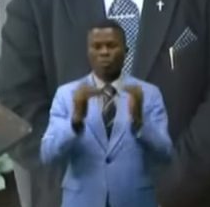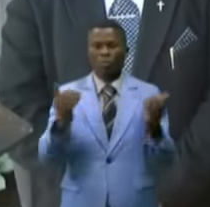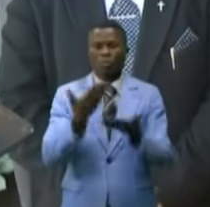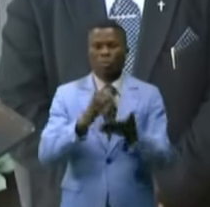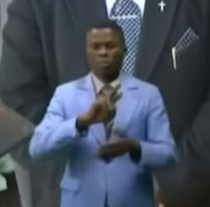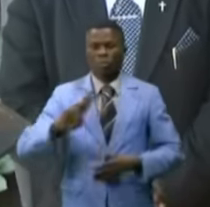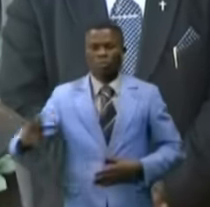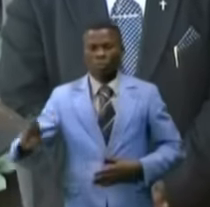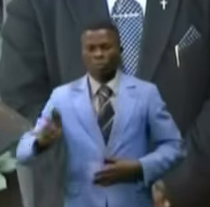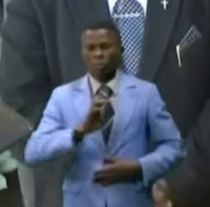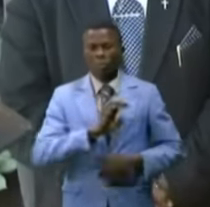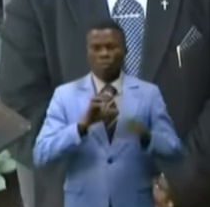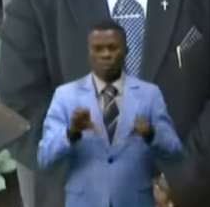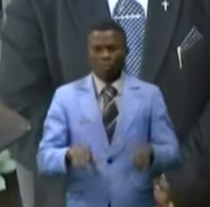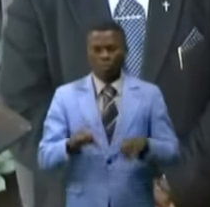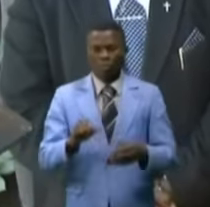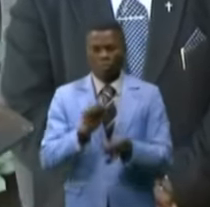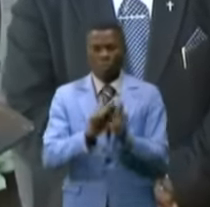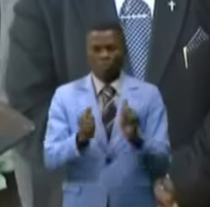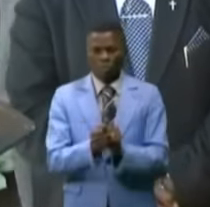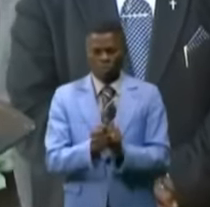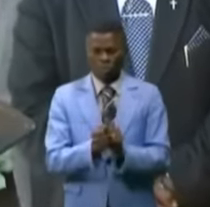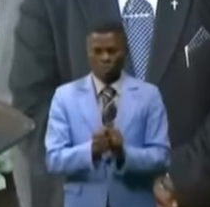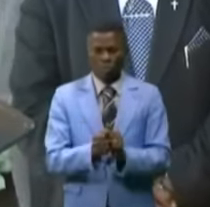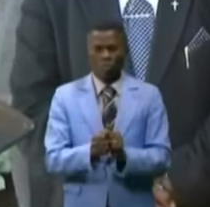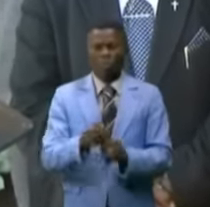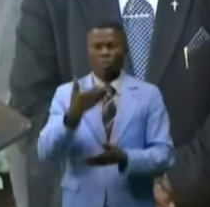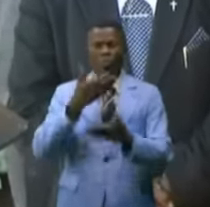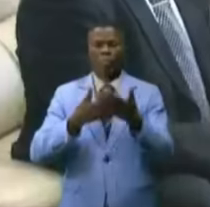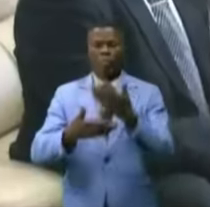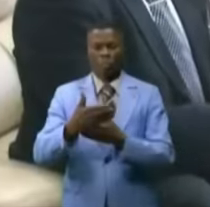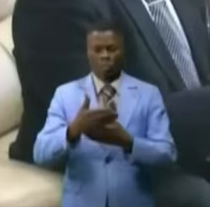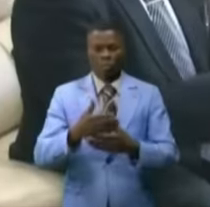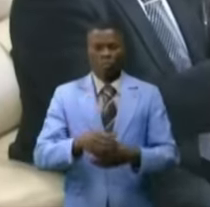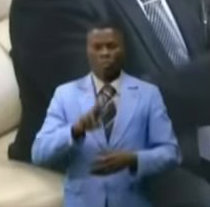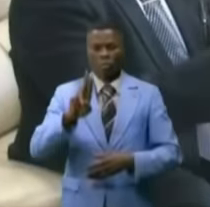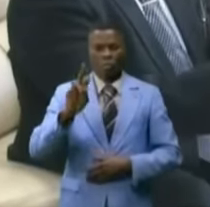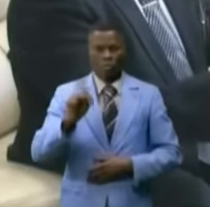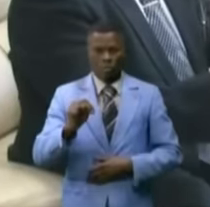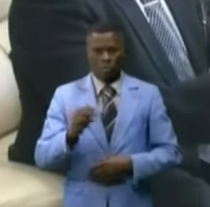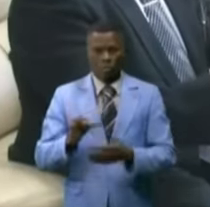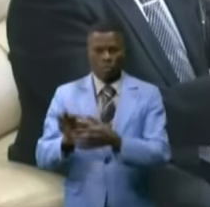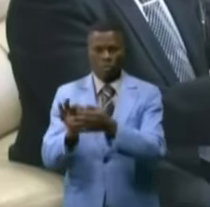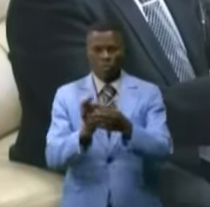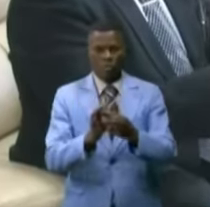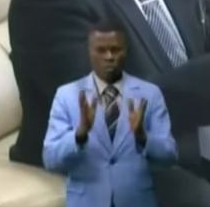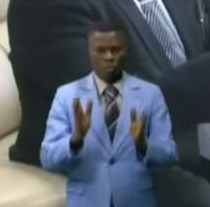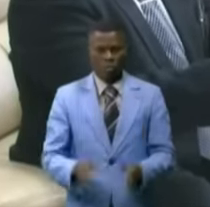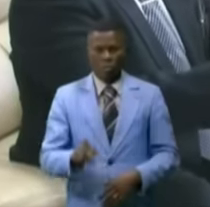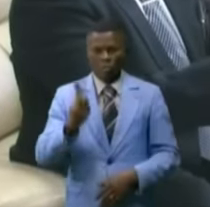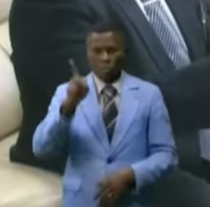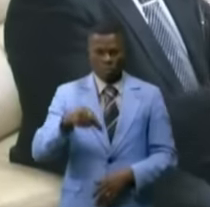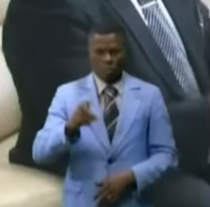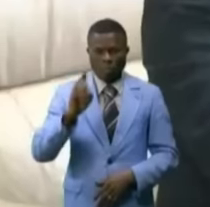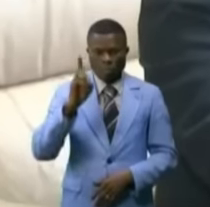la RDC et surtout dans le contexte de la transition de la MONUSCO. Pour le coordonnateur du PDDRCS, le